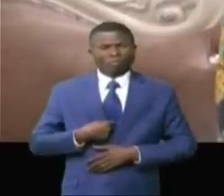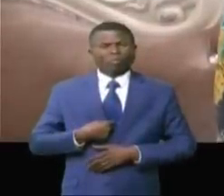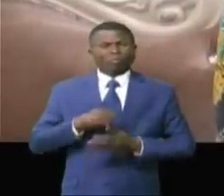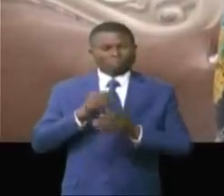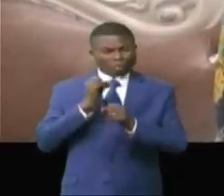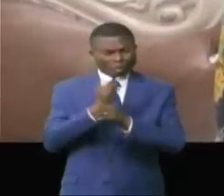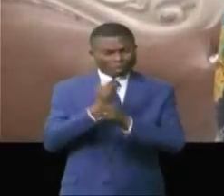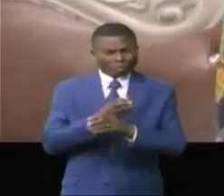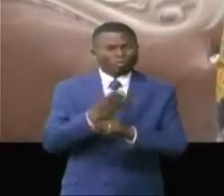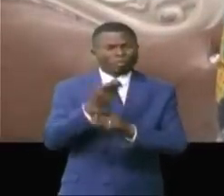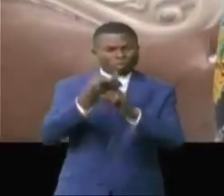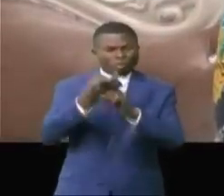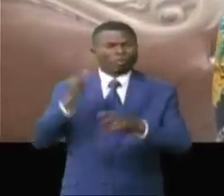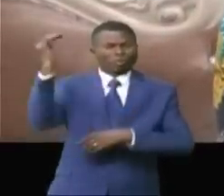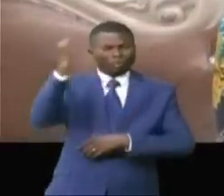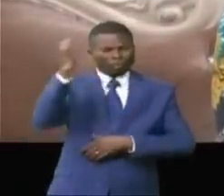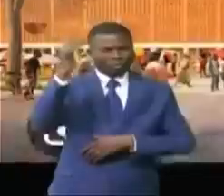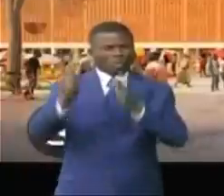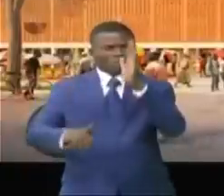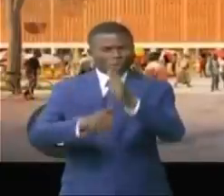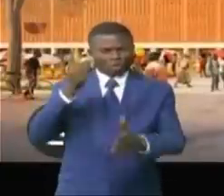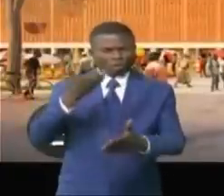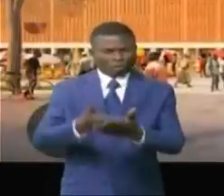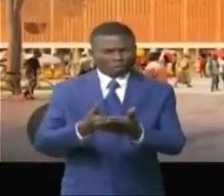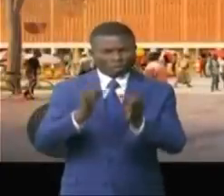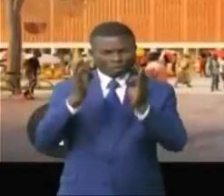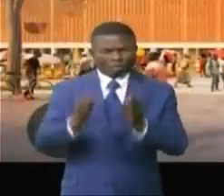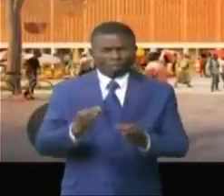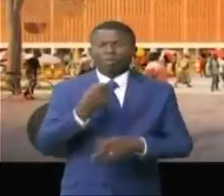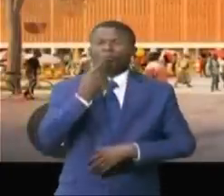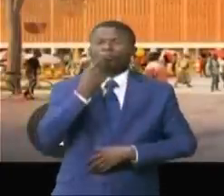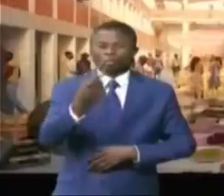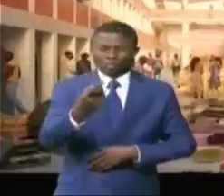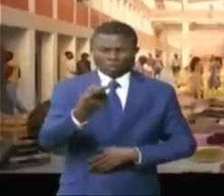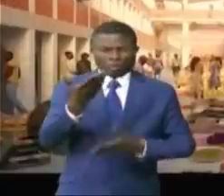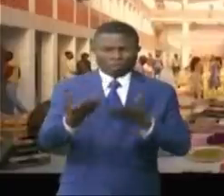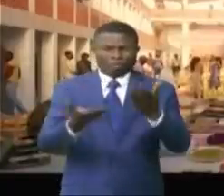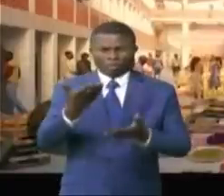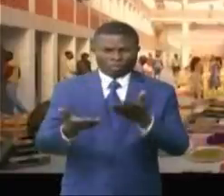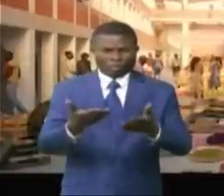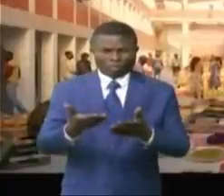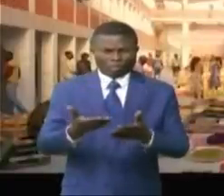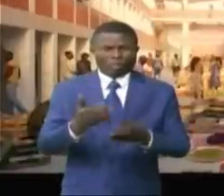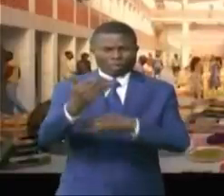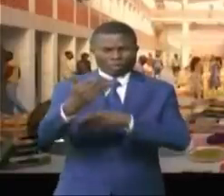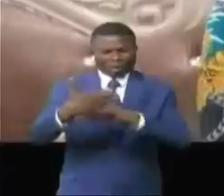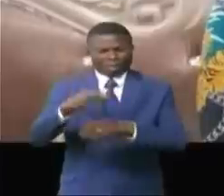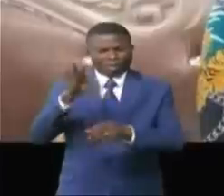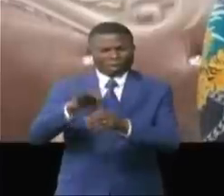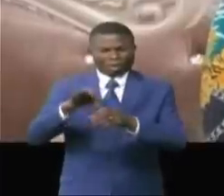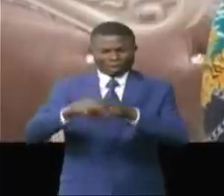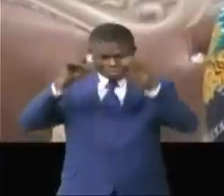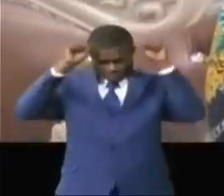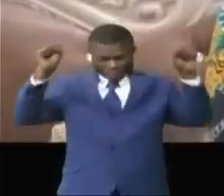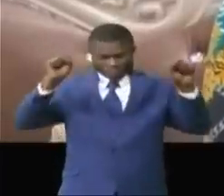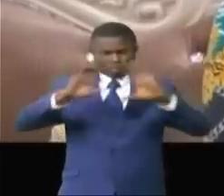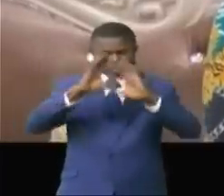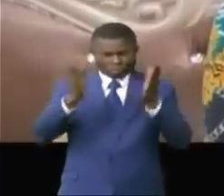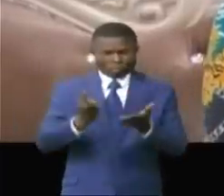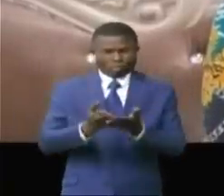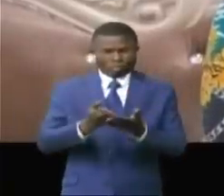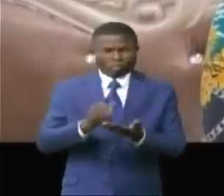novembre. C'est pourquoi moi, par prudence, j'aime bien dire que ça sera prêt avant l'élection présidentielle. Qu'avec tout ce qu'il y a eu